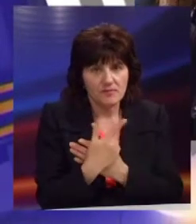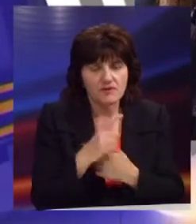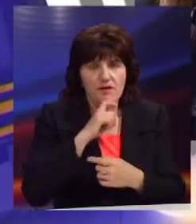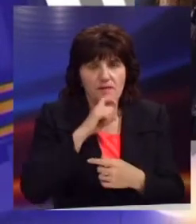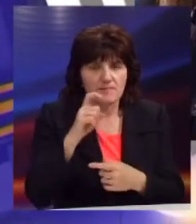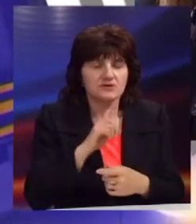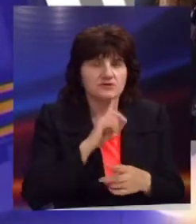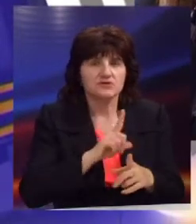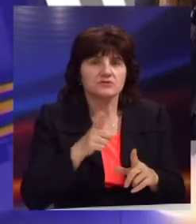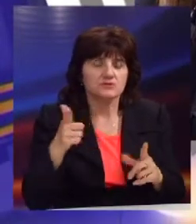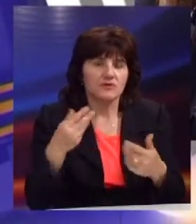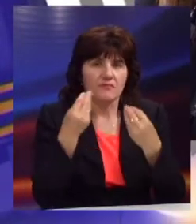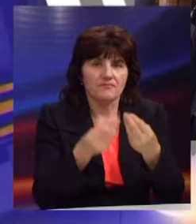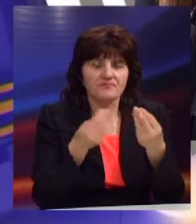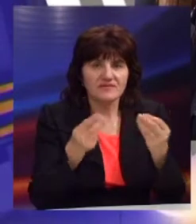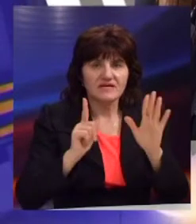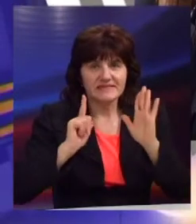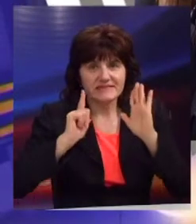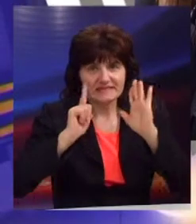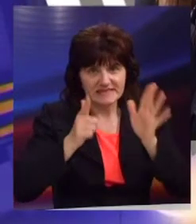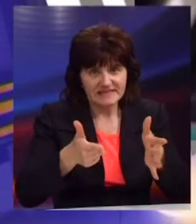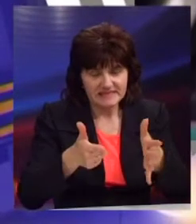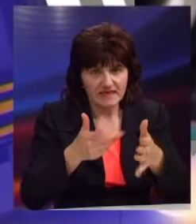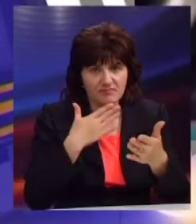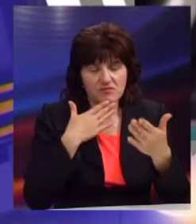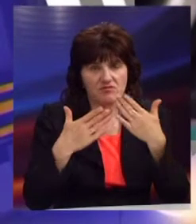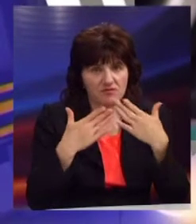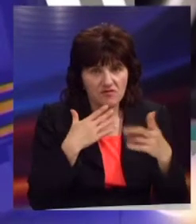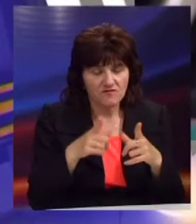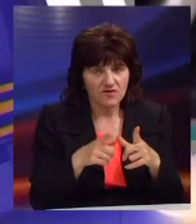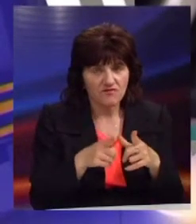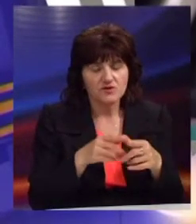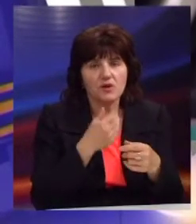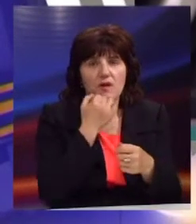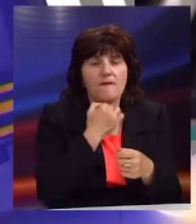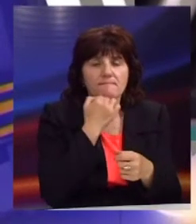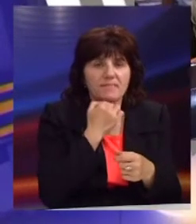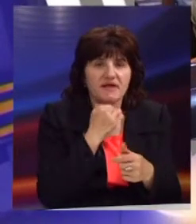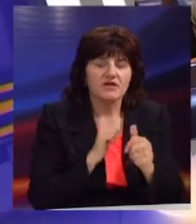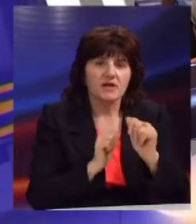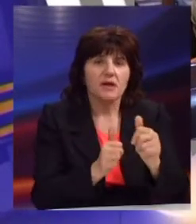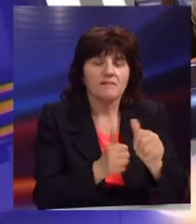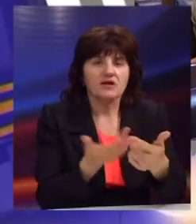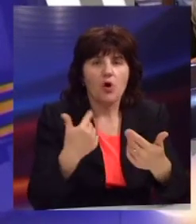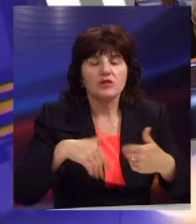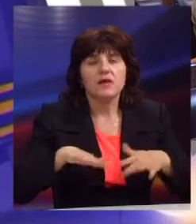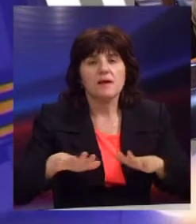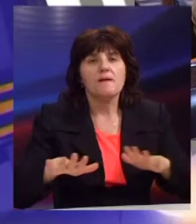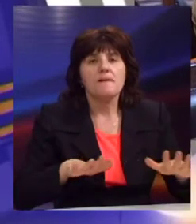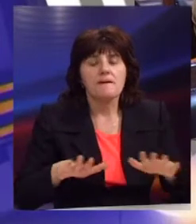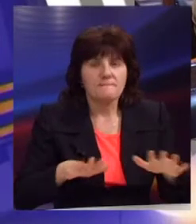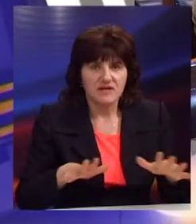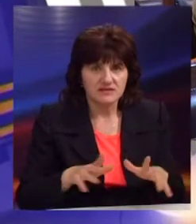je manifestacija 7. Međunarodnog i regionalnog sajma privrede. Manifestacija je podržana od strane Ministarstva nacionalne